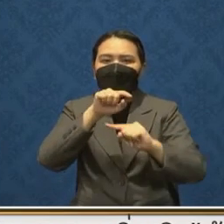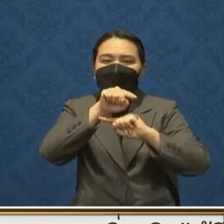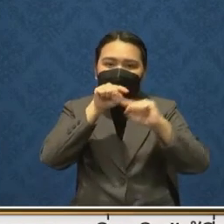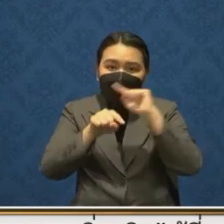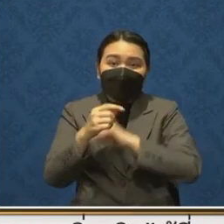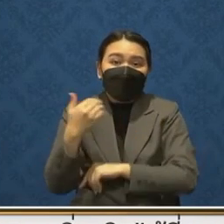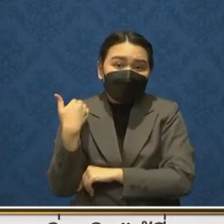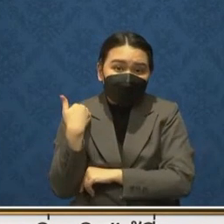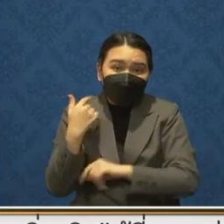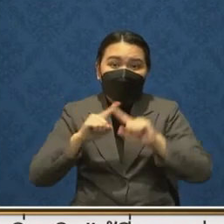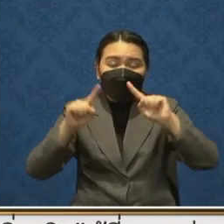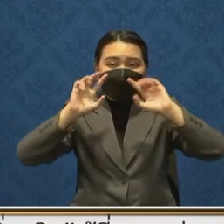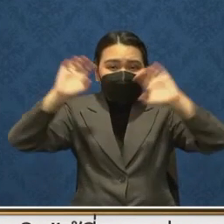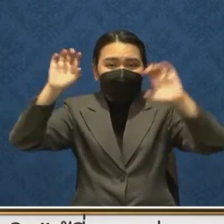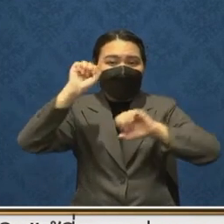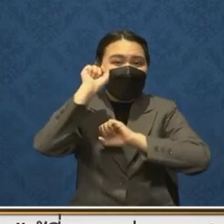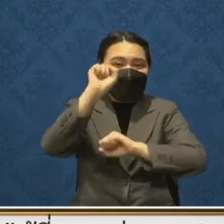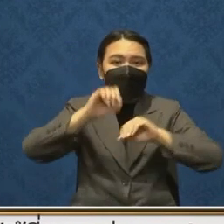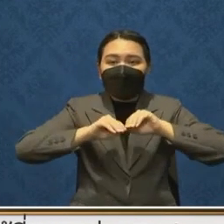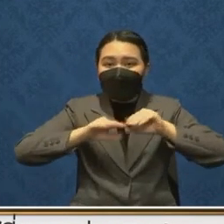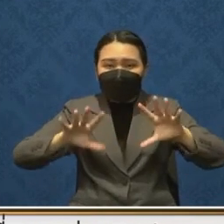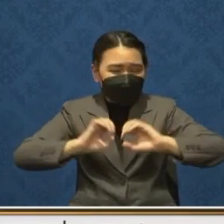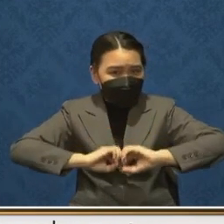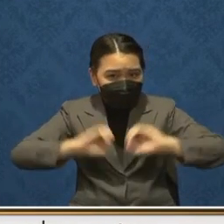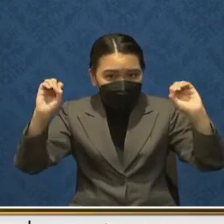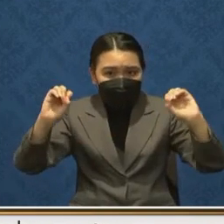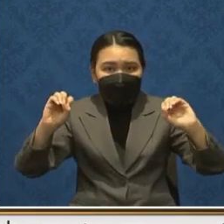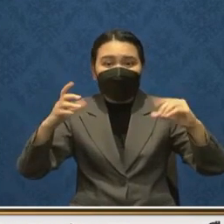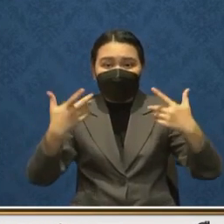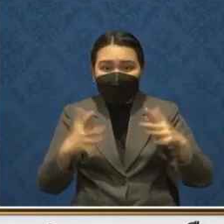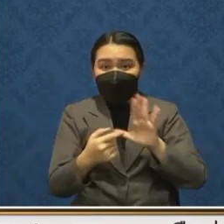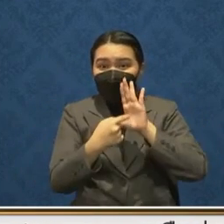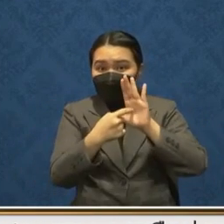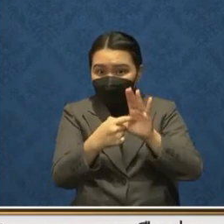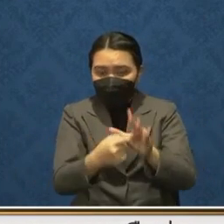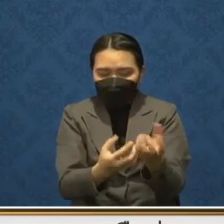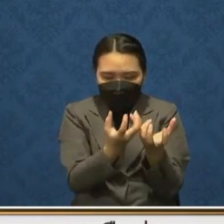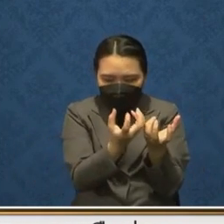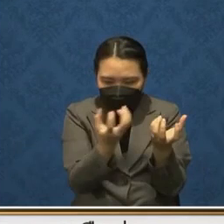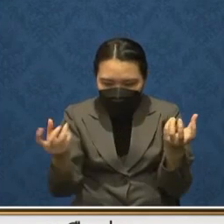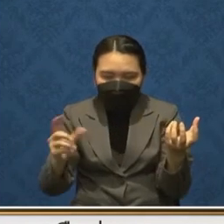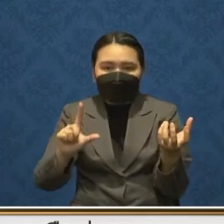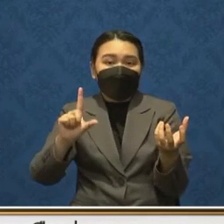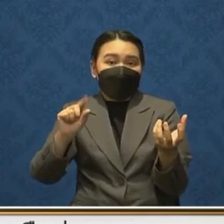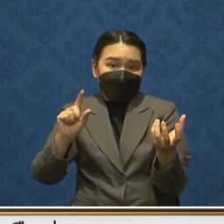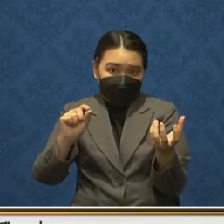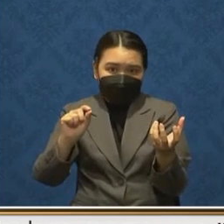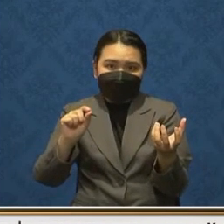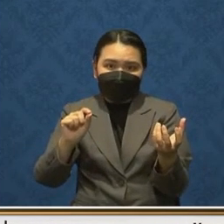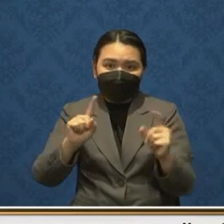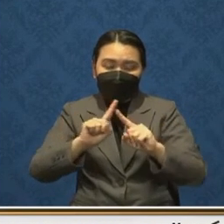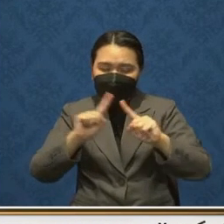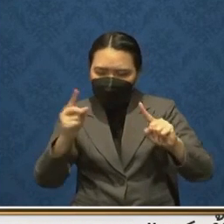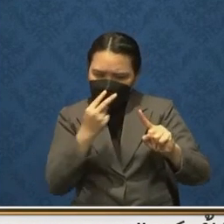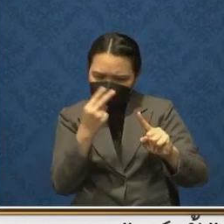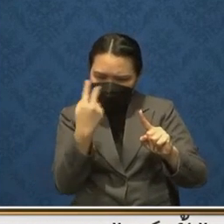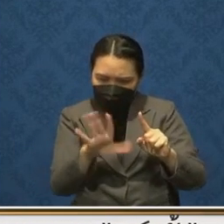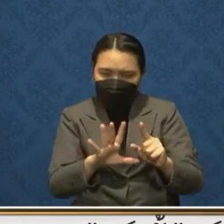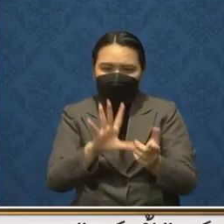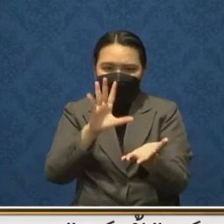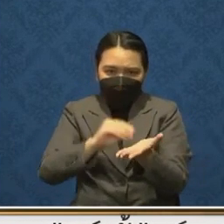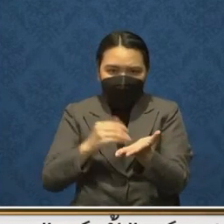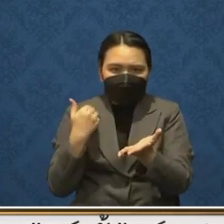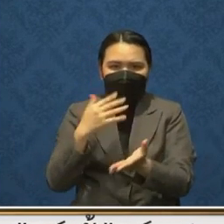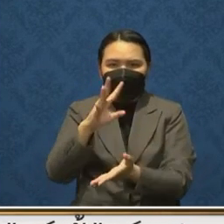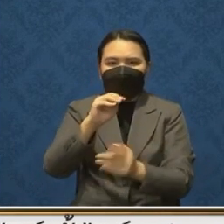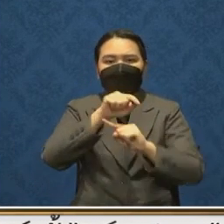ทั้งทานที่ปทประกาศผมเก็บ 20 ตัวอย่าง ปากฏว่า บนเปื้น 40% ส่งตัดว